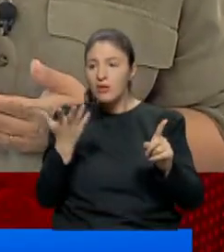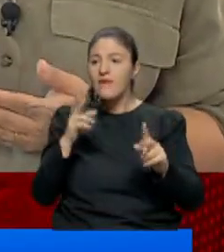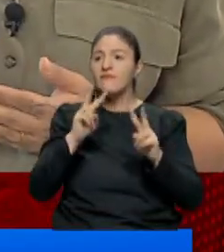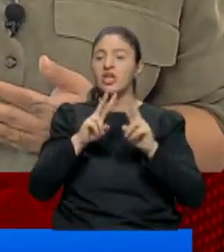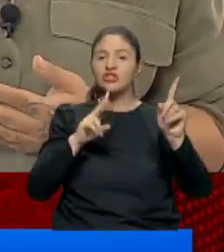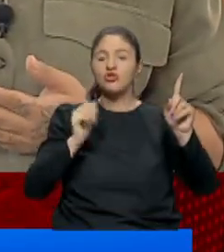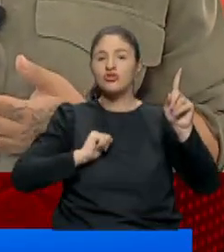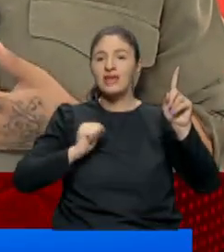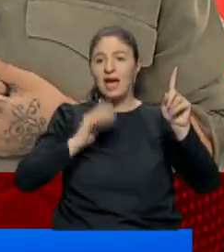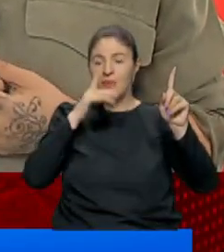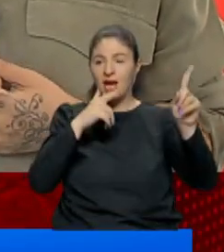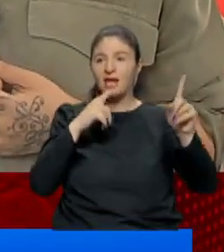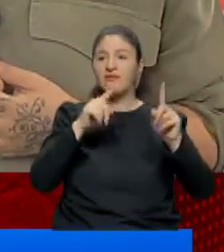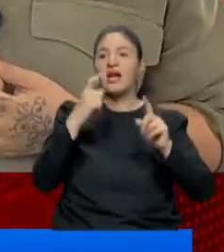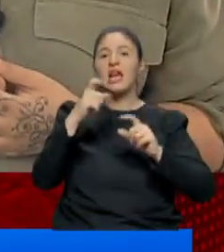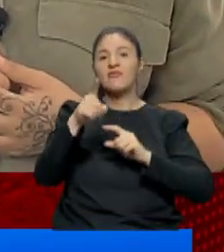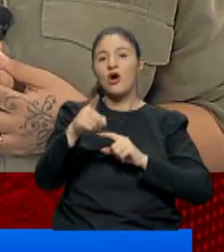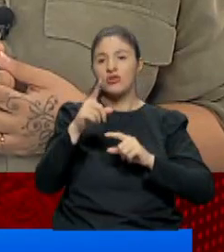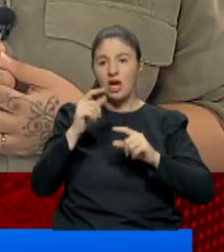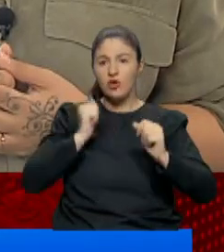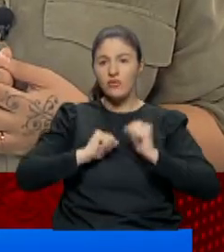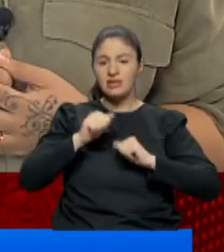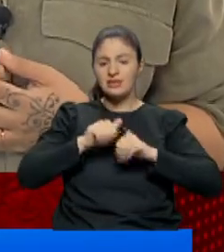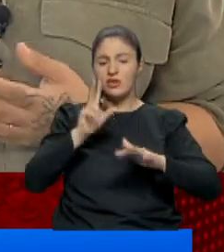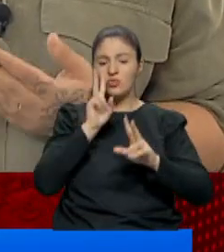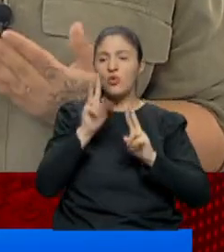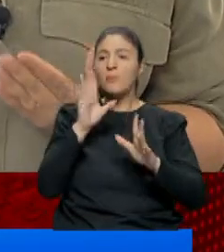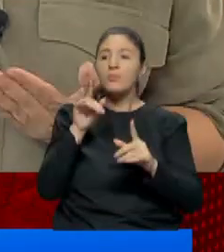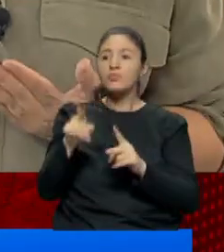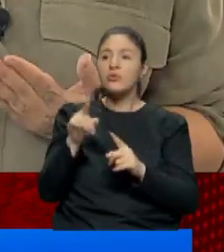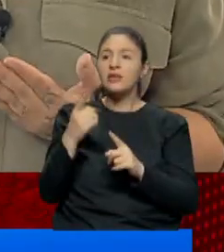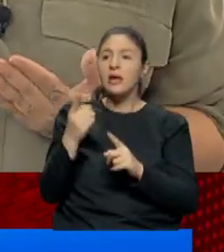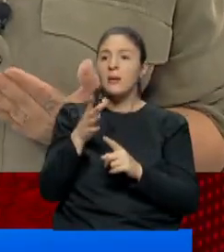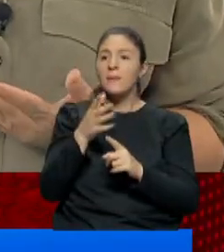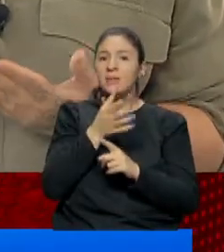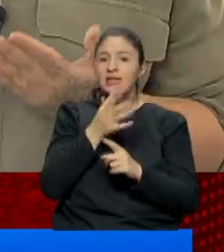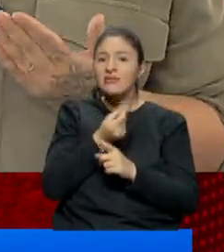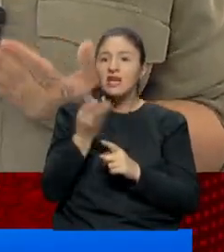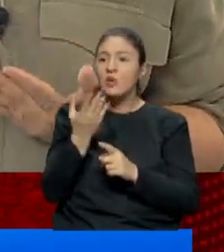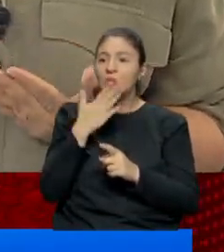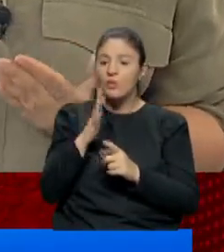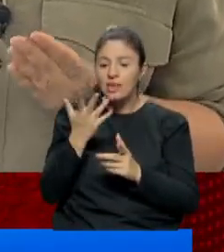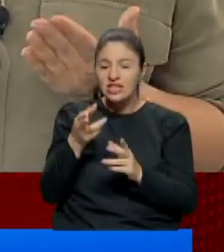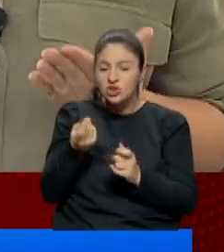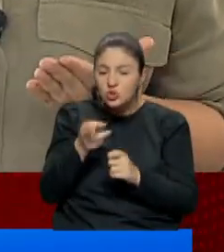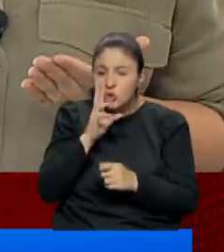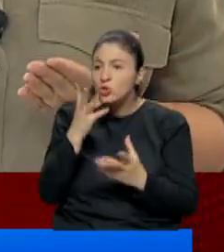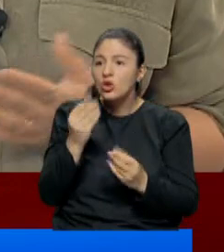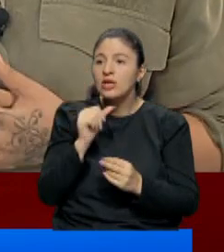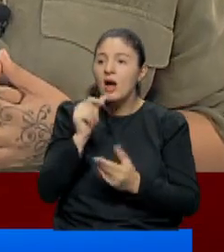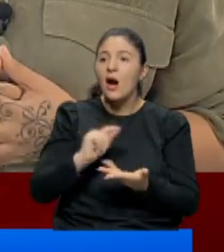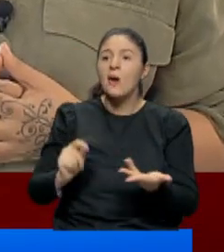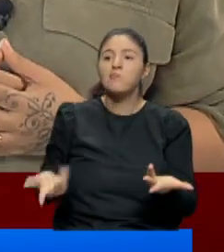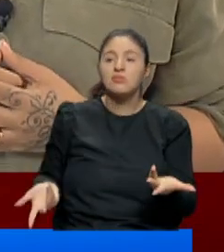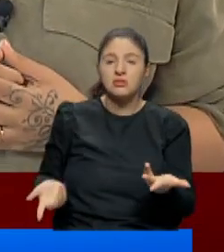başından Üniversitesi yer ve telefon Üniversitesi yayınlarına rastladıkları çok Fakat bunlar da Veri yok bu işin nereye sonuçlanacağını hiç kimse